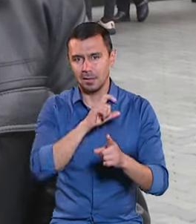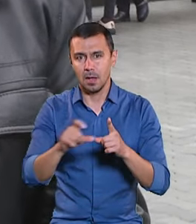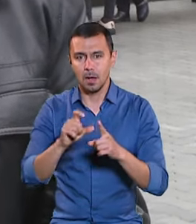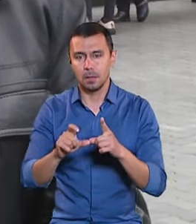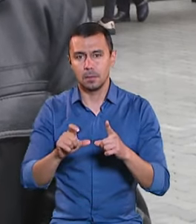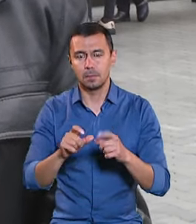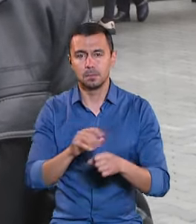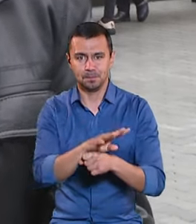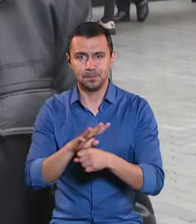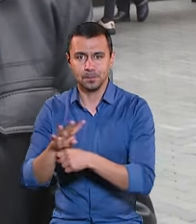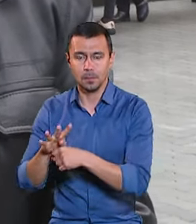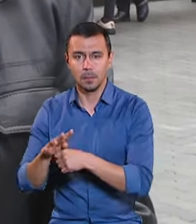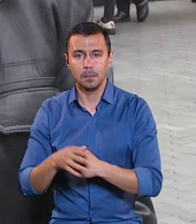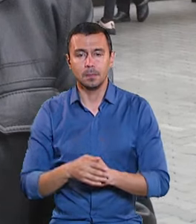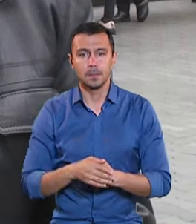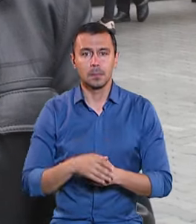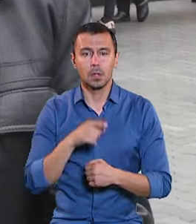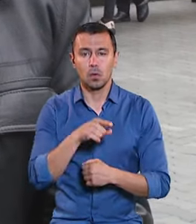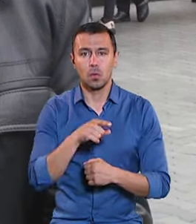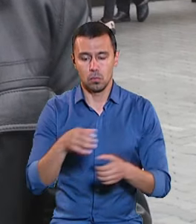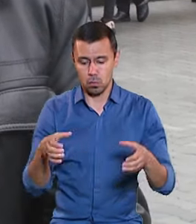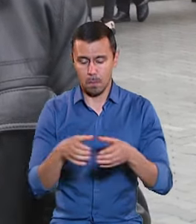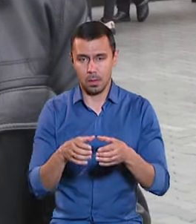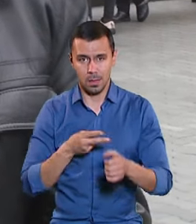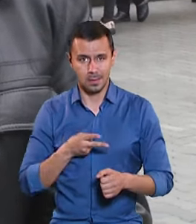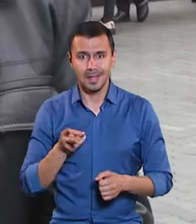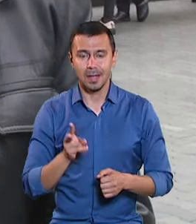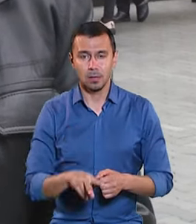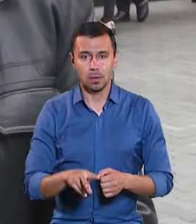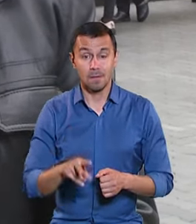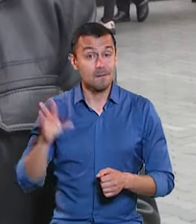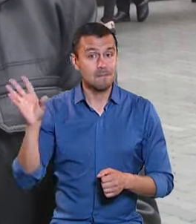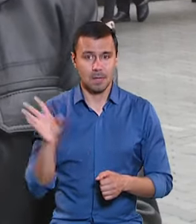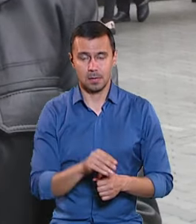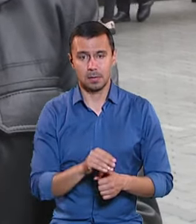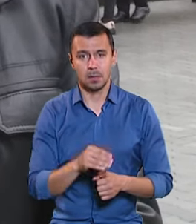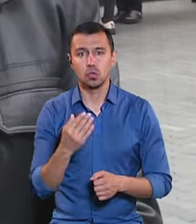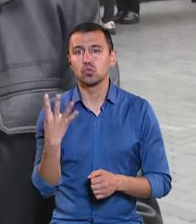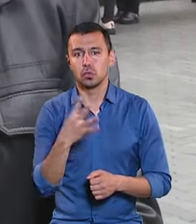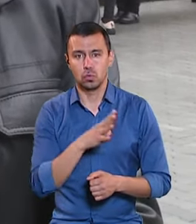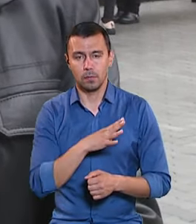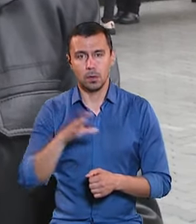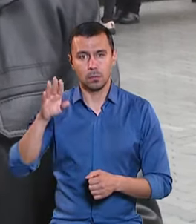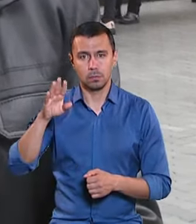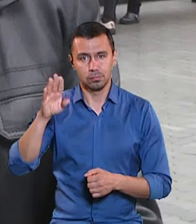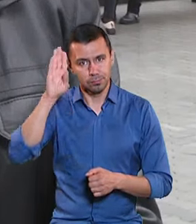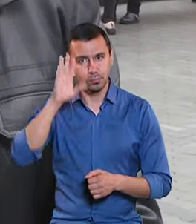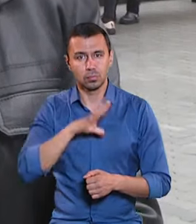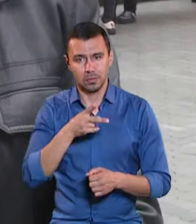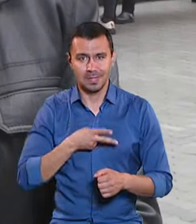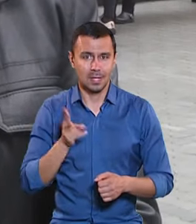будемо говорити, мінометний. І його розчет загинув. Все. Їх 4 чоловіка було,